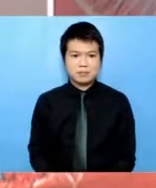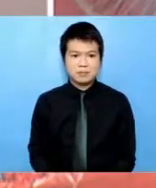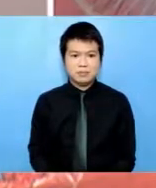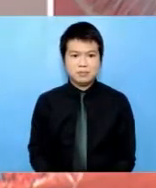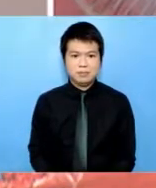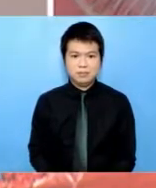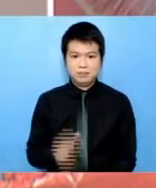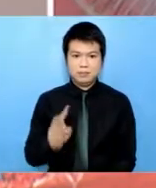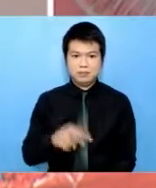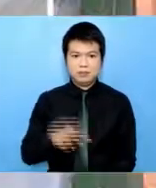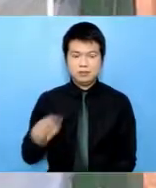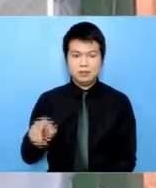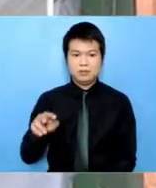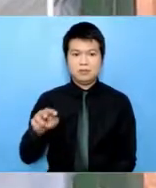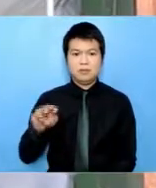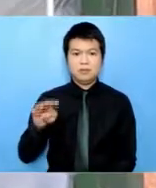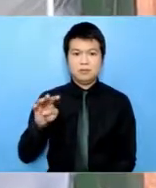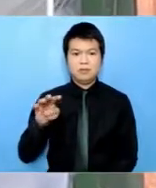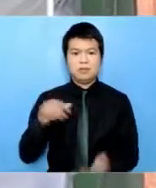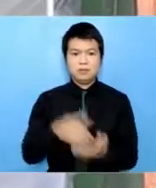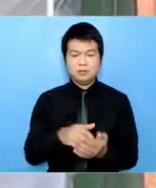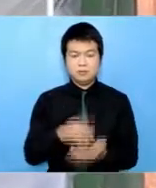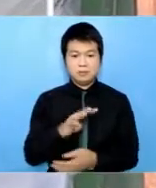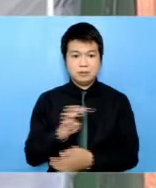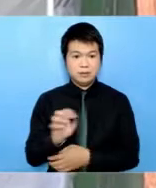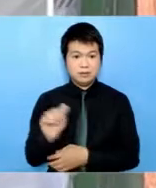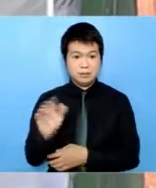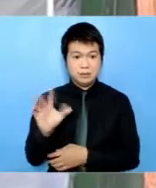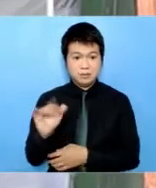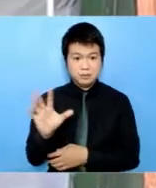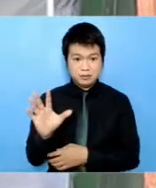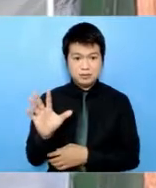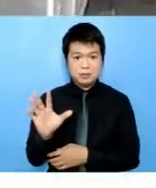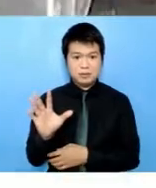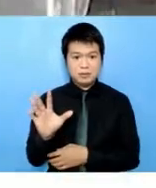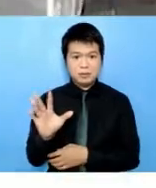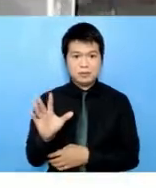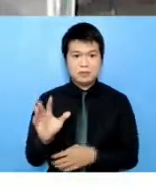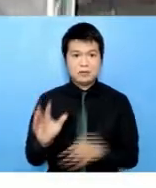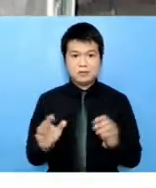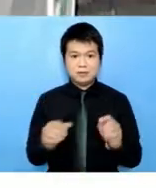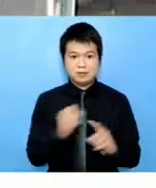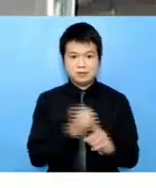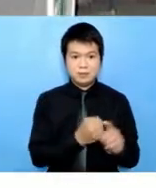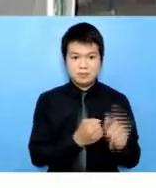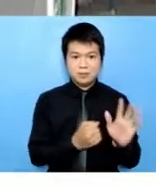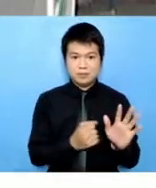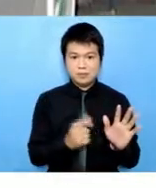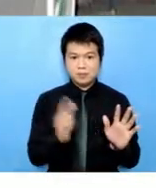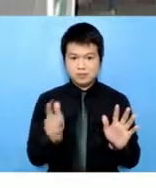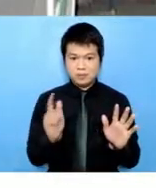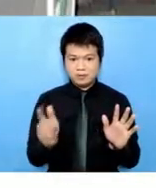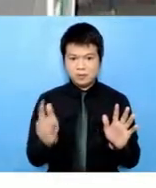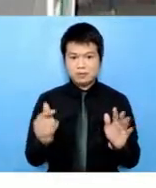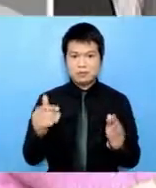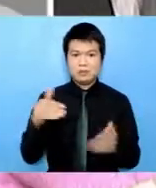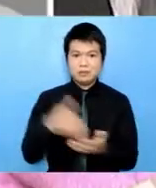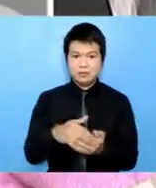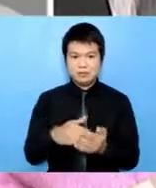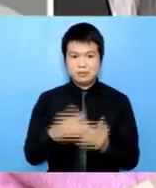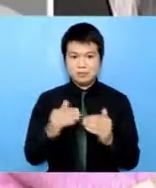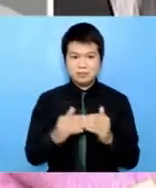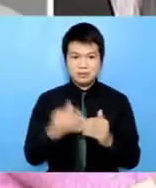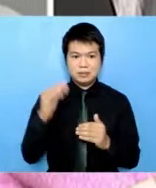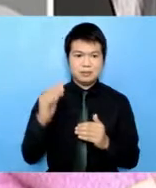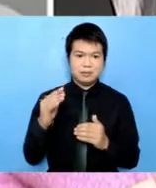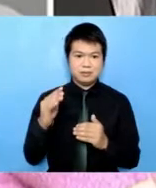22,415 cases kahapon. This is the fourth consecutive day na higit 20,000 ang daily new cases. Partida pa yan dahil may